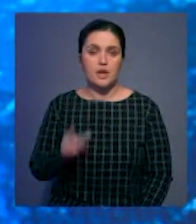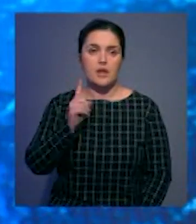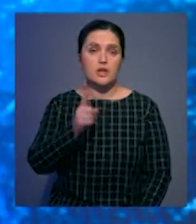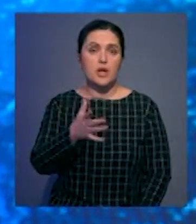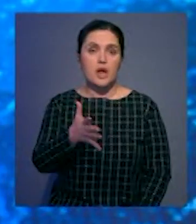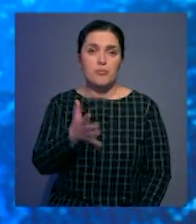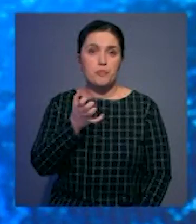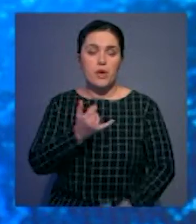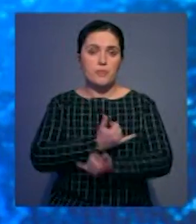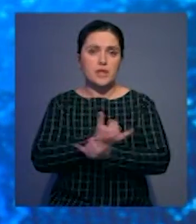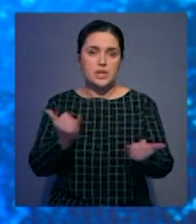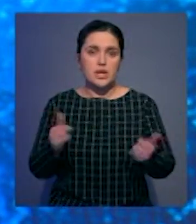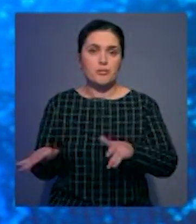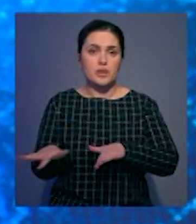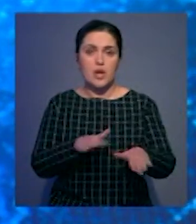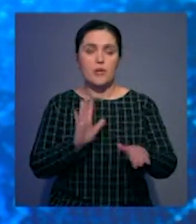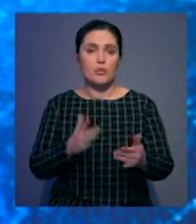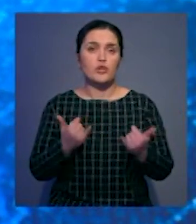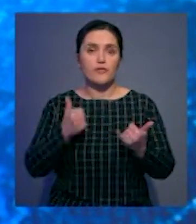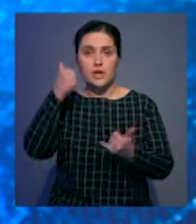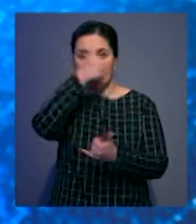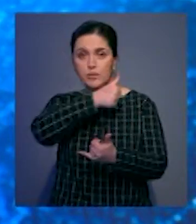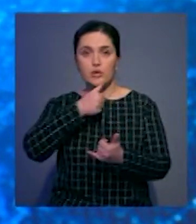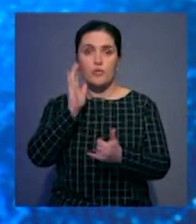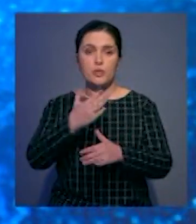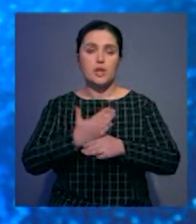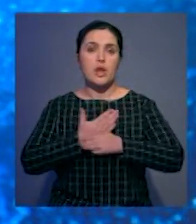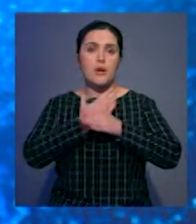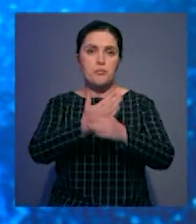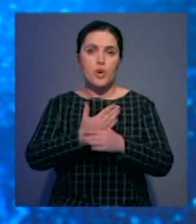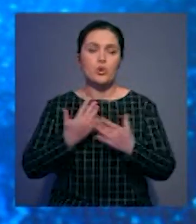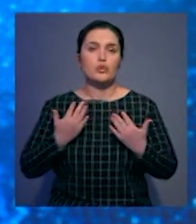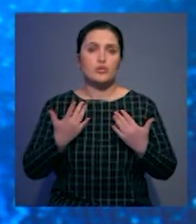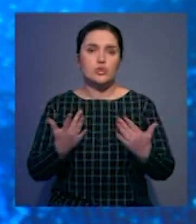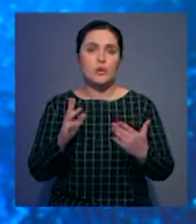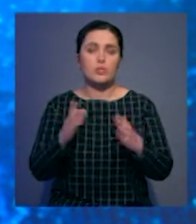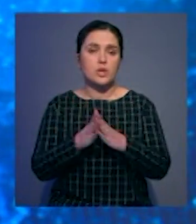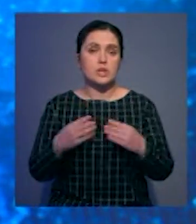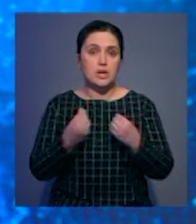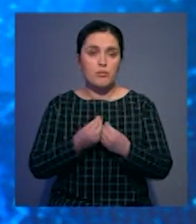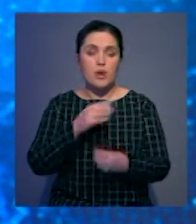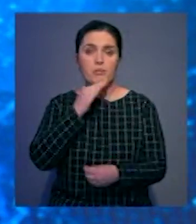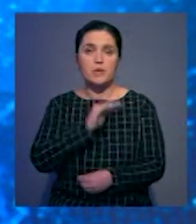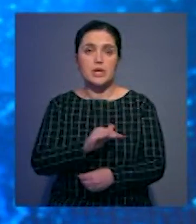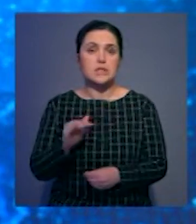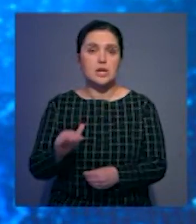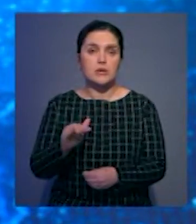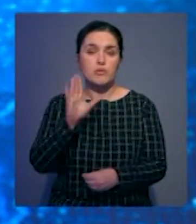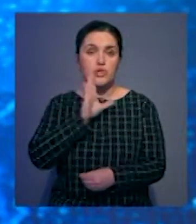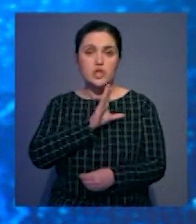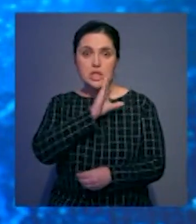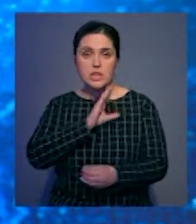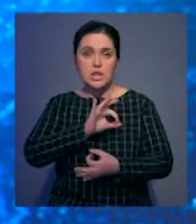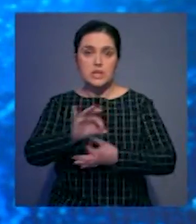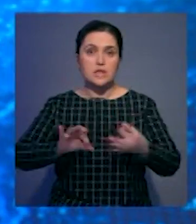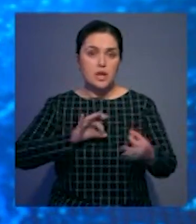Свыше 1500 благотворительных мероприятий пройдет в этом году, в том числе окажут помощь нуждающимся семьям, многодетным